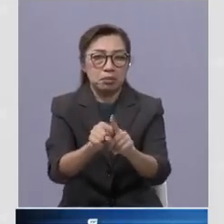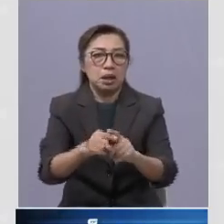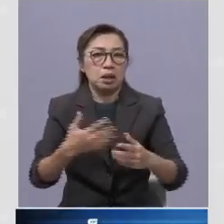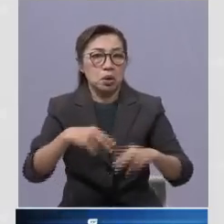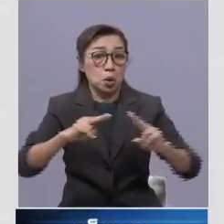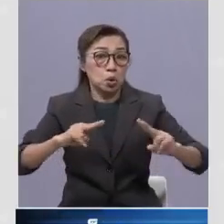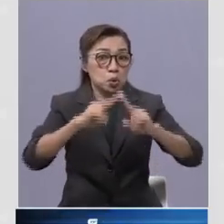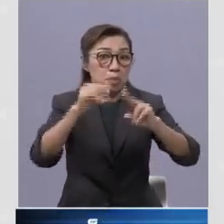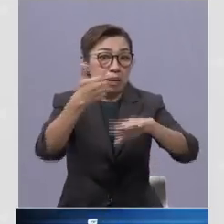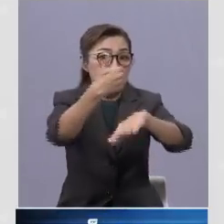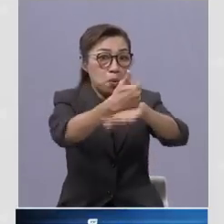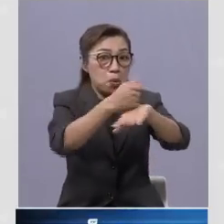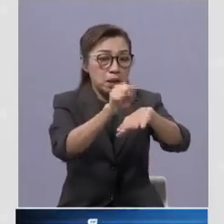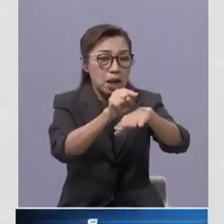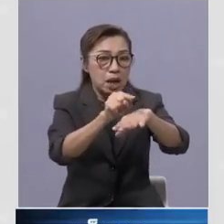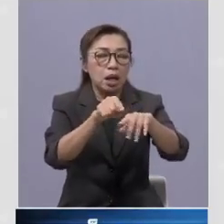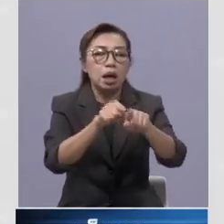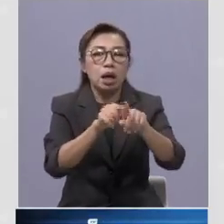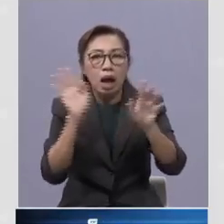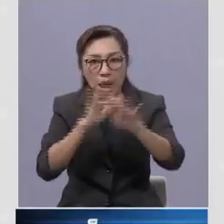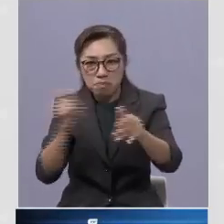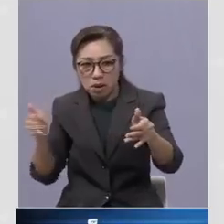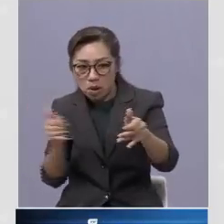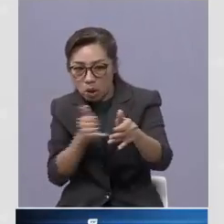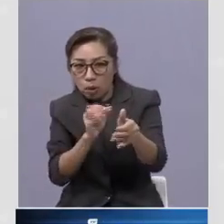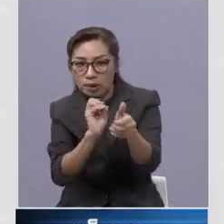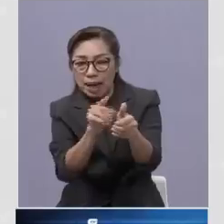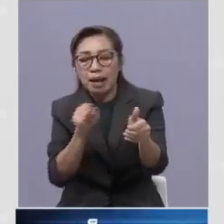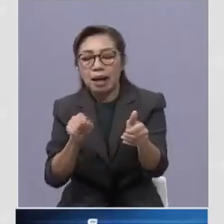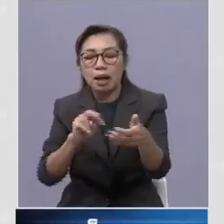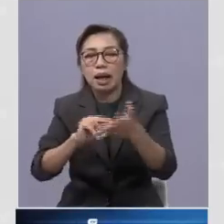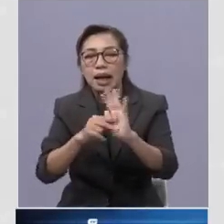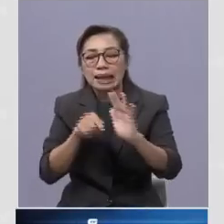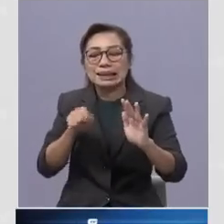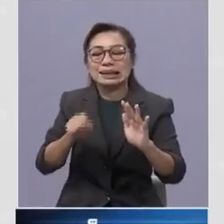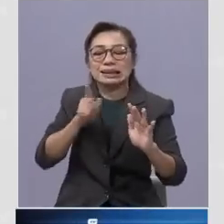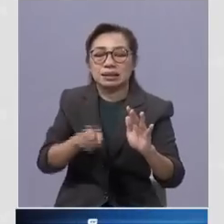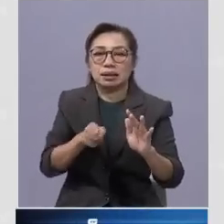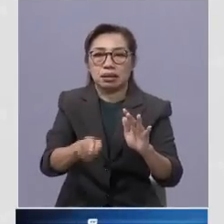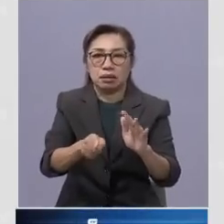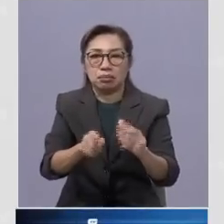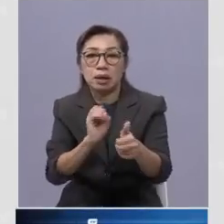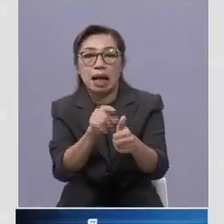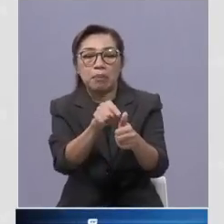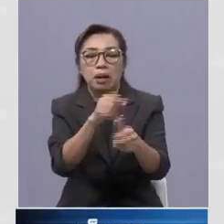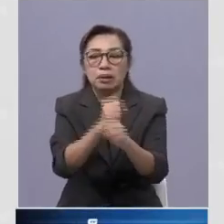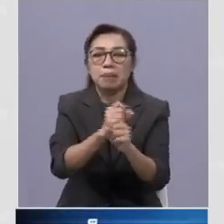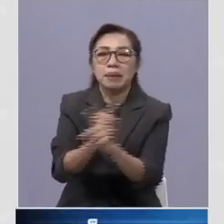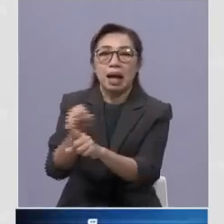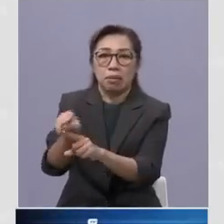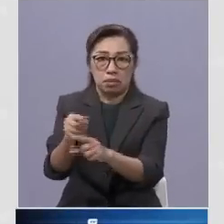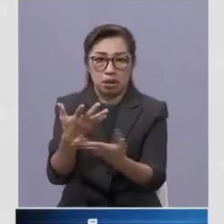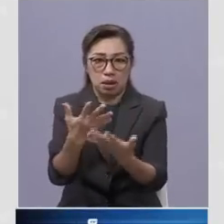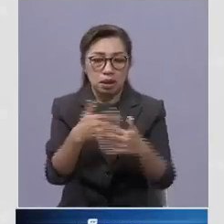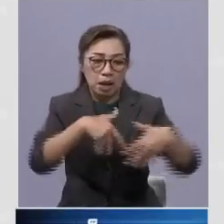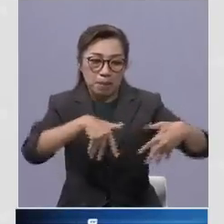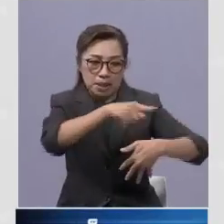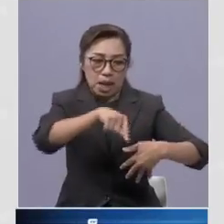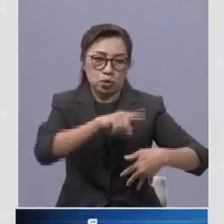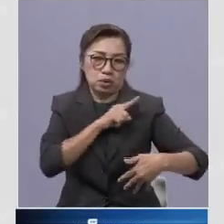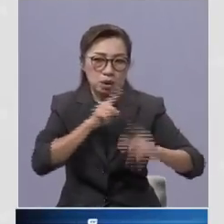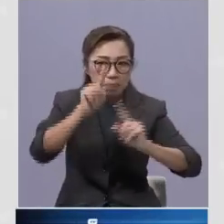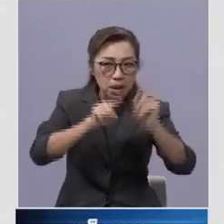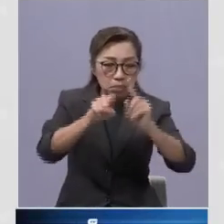ส่วนคนที่นั่งเป็นรัฐมนตรีคือนอมินีผู้ประเมินคือประชาชนครับถ้าประเมินแล้วทำอะไรไม่ได้ประชาชนล่ะจะอดทนได้นาน